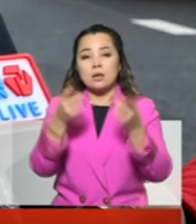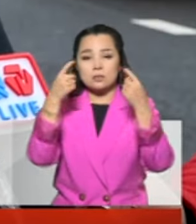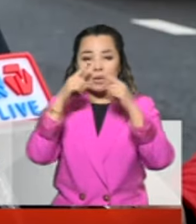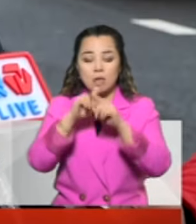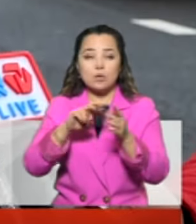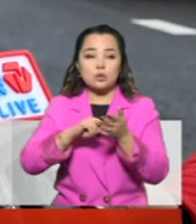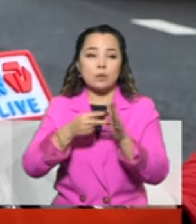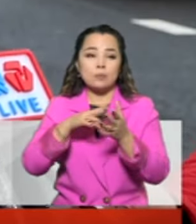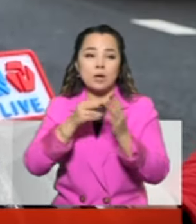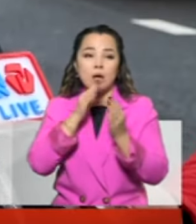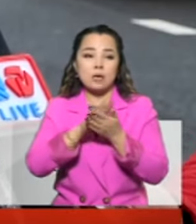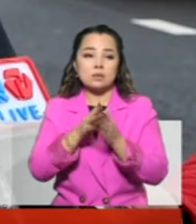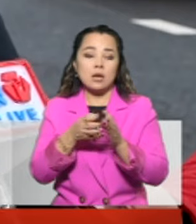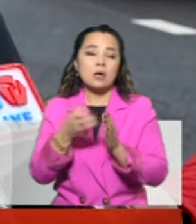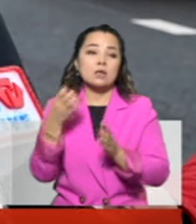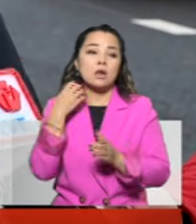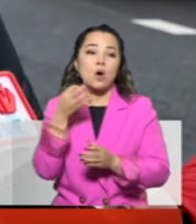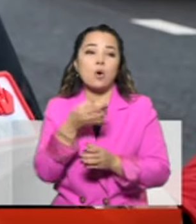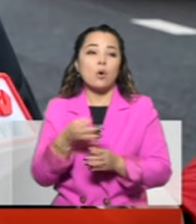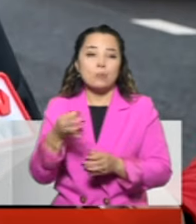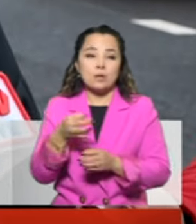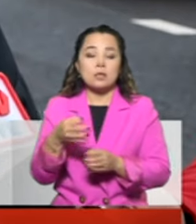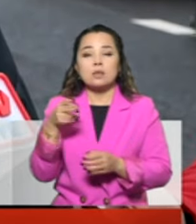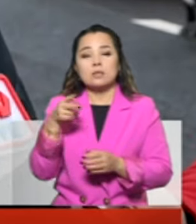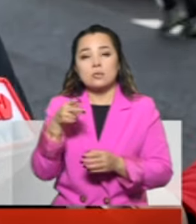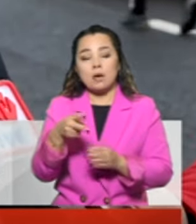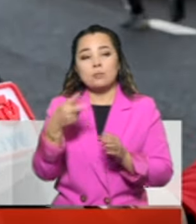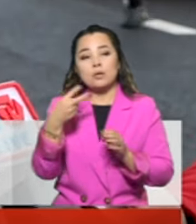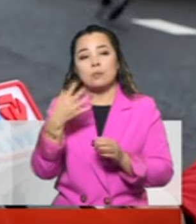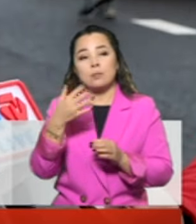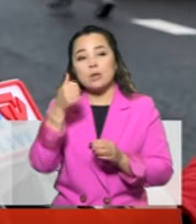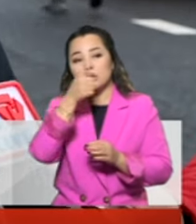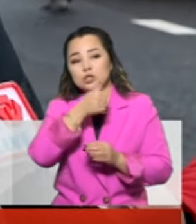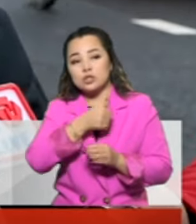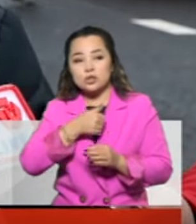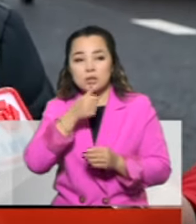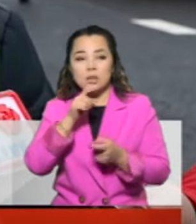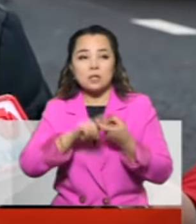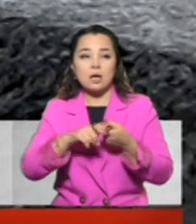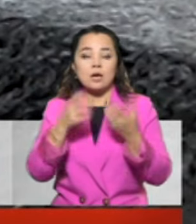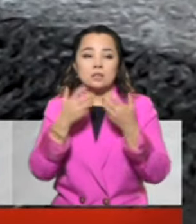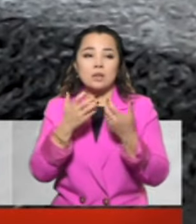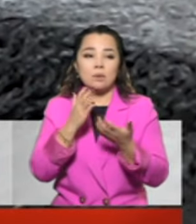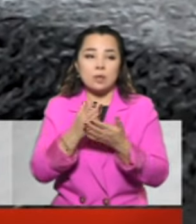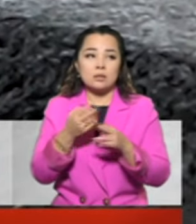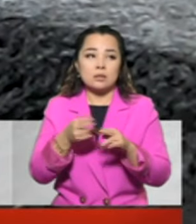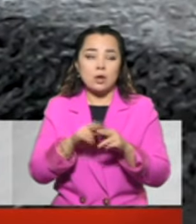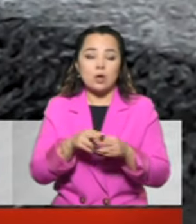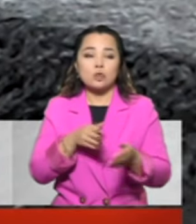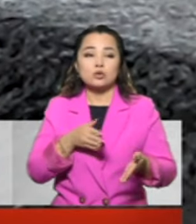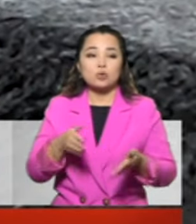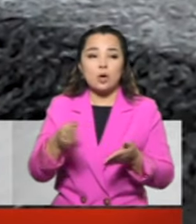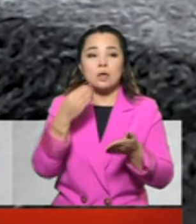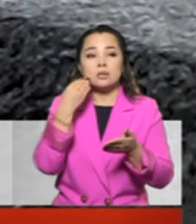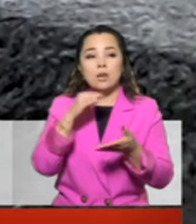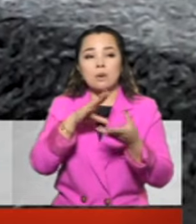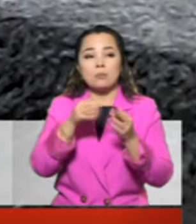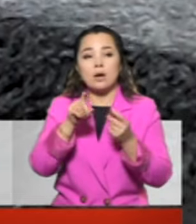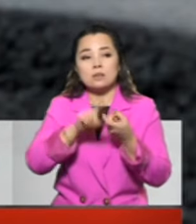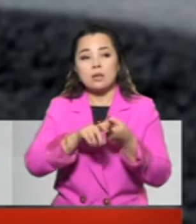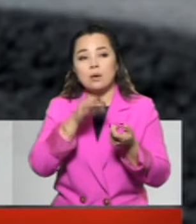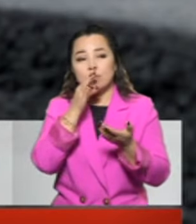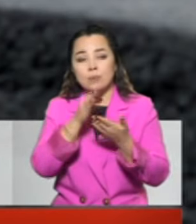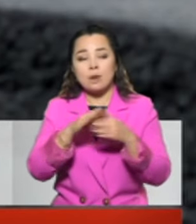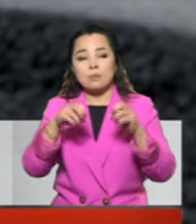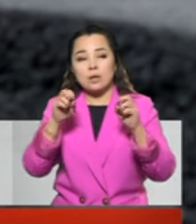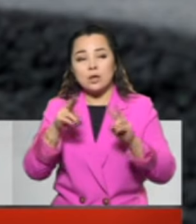жобаның аяқталу мерзімі Қызылорда облысы бойынша 2025 жыл деп есептелінген. Күре жолдың сапасына жауапты мамандар